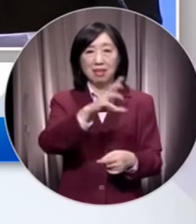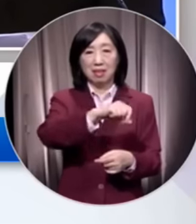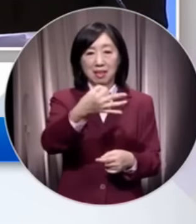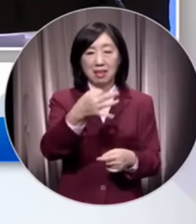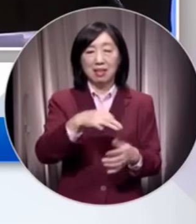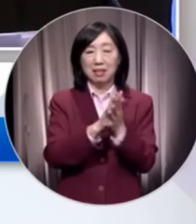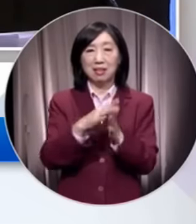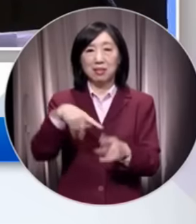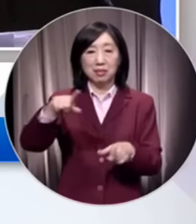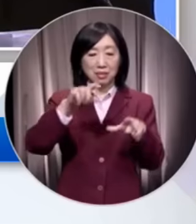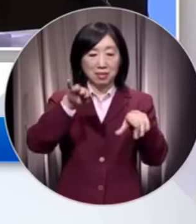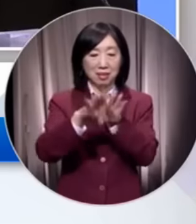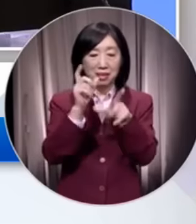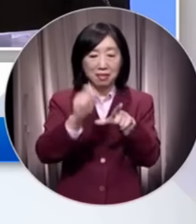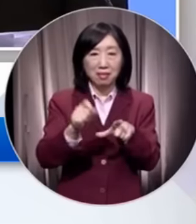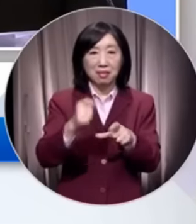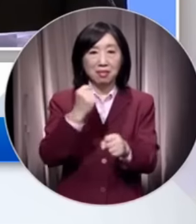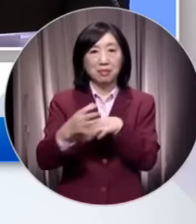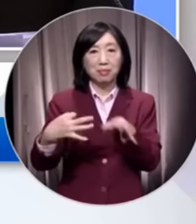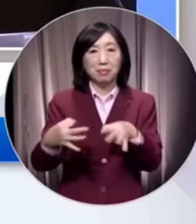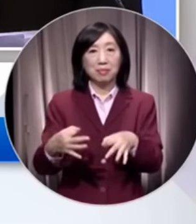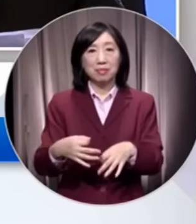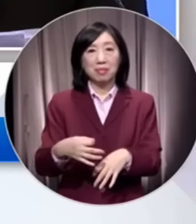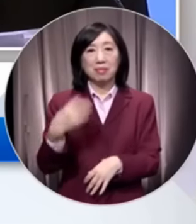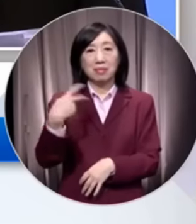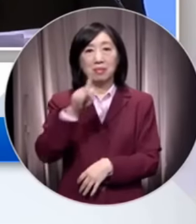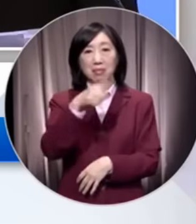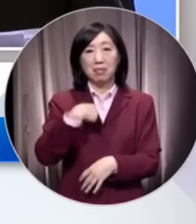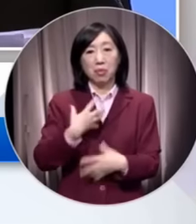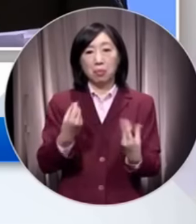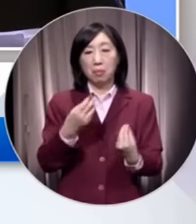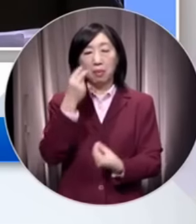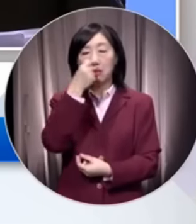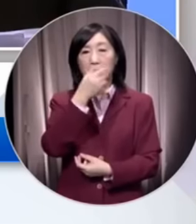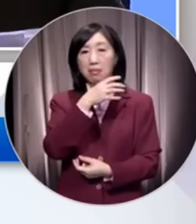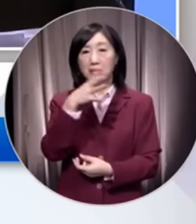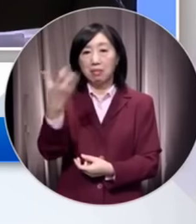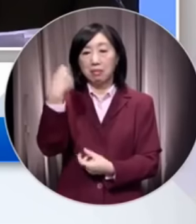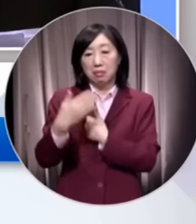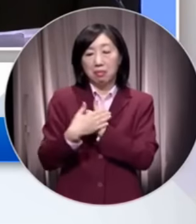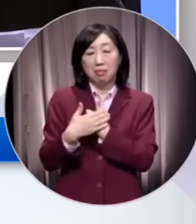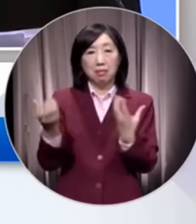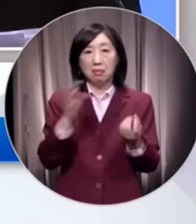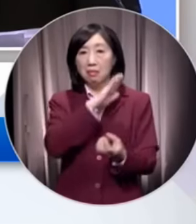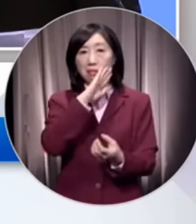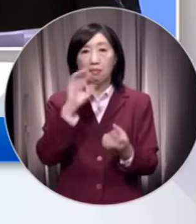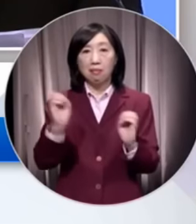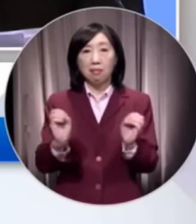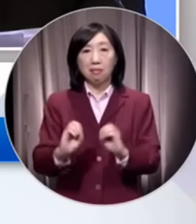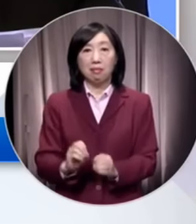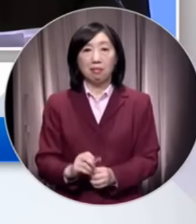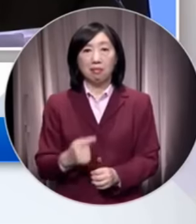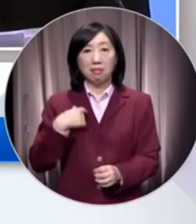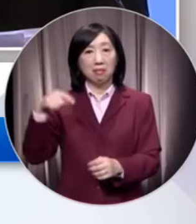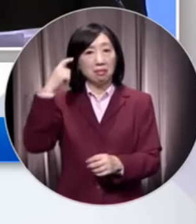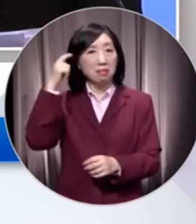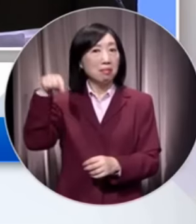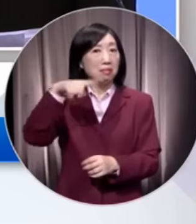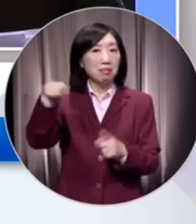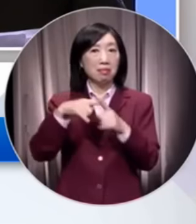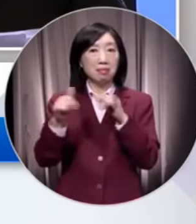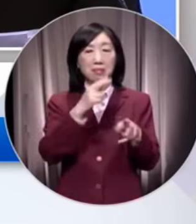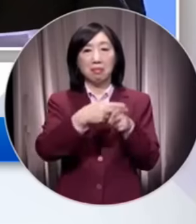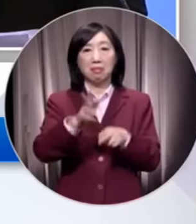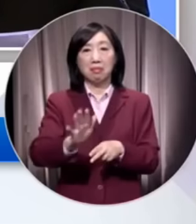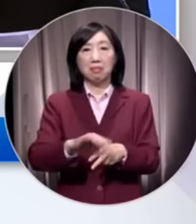竟然可以开公司做生意，还说没有特权跟舞弊，大概没有人相信。国民党每年坐收几